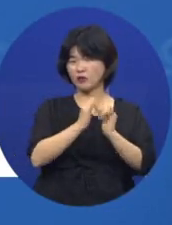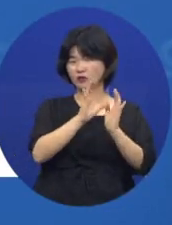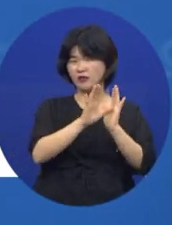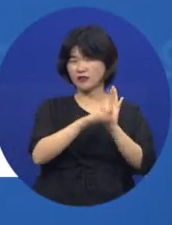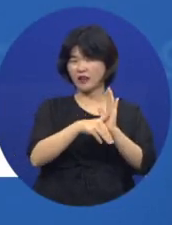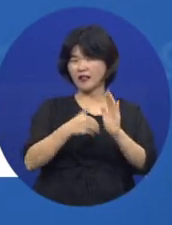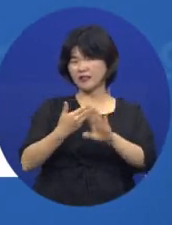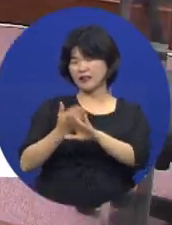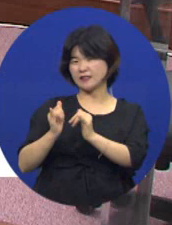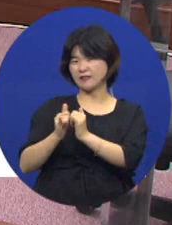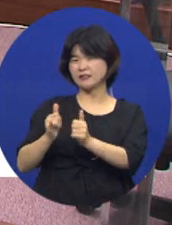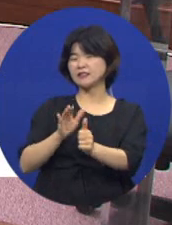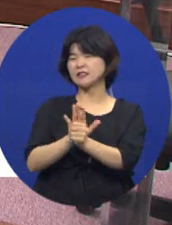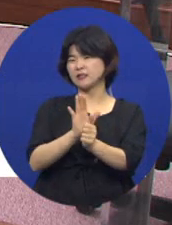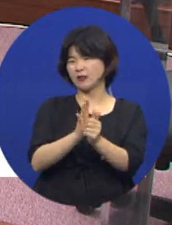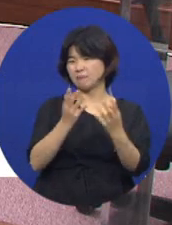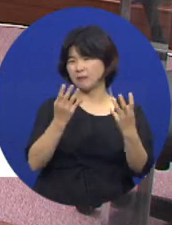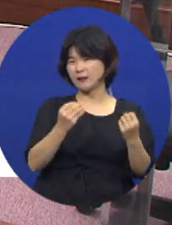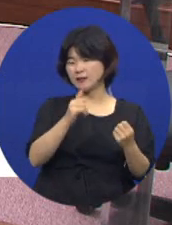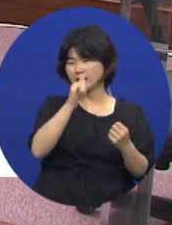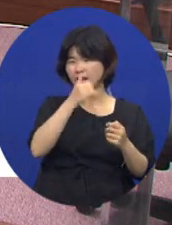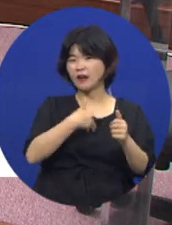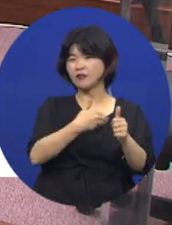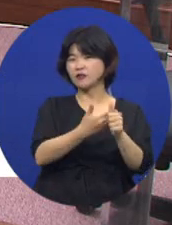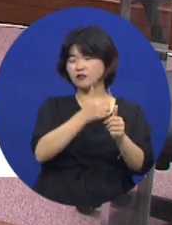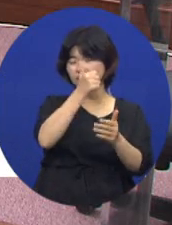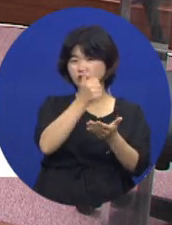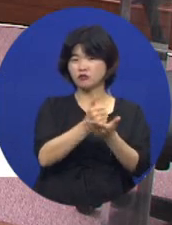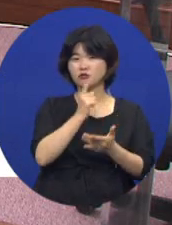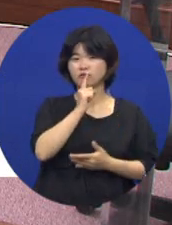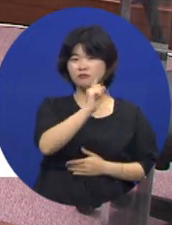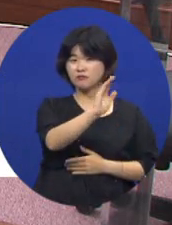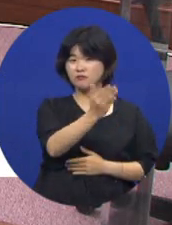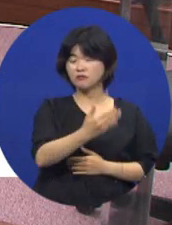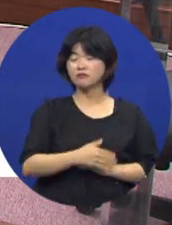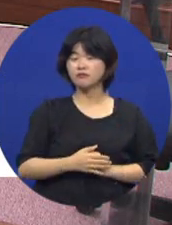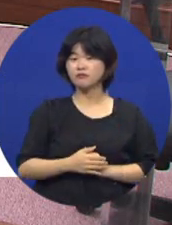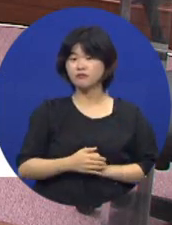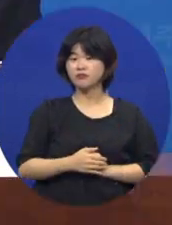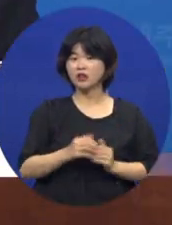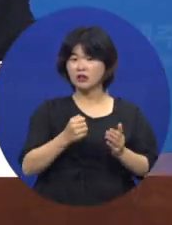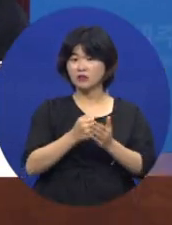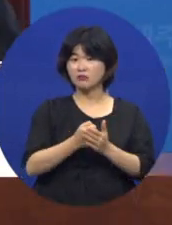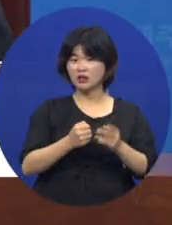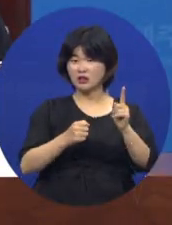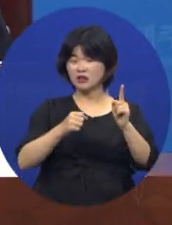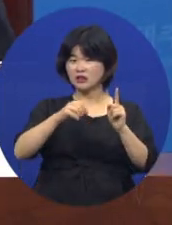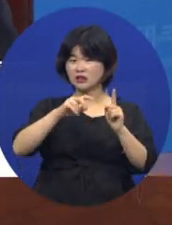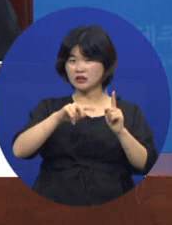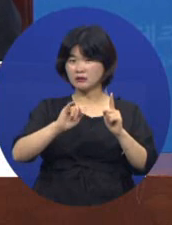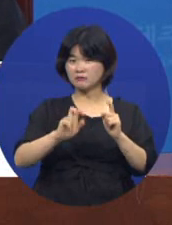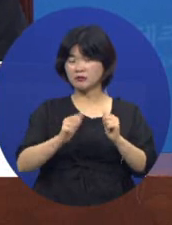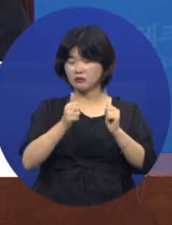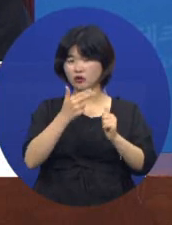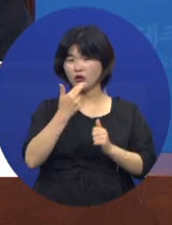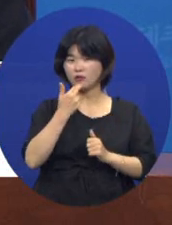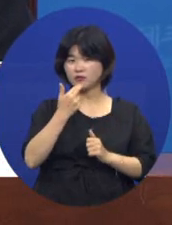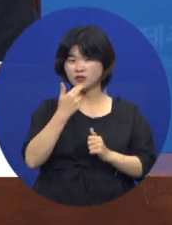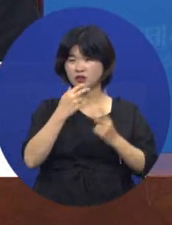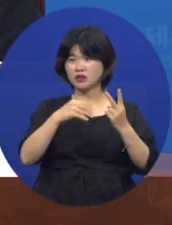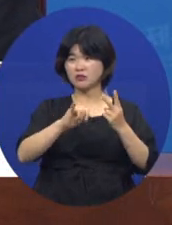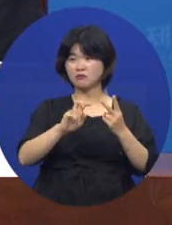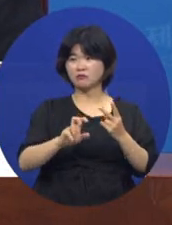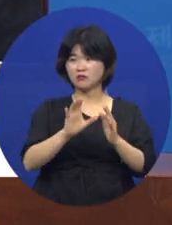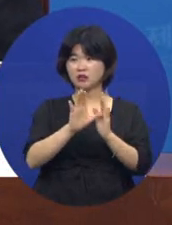상대 후보보다 지지율이 앞선다 고 알린 혐의로 기소됐습니다 이에 대해 1심 재판부는 무주에 2심